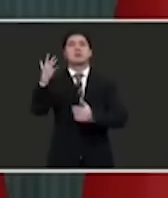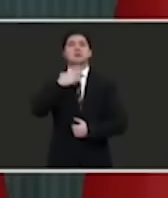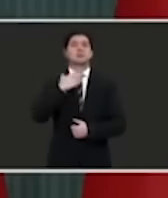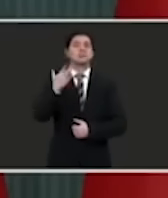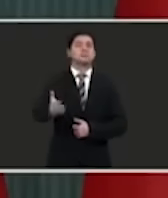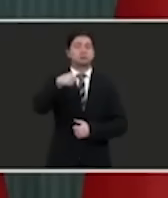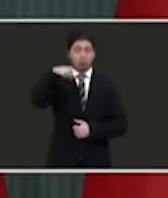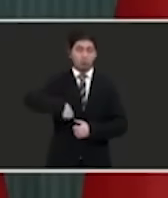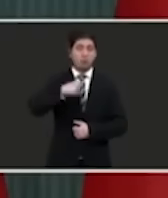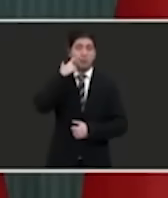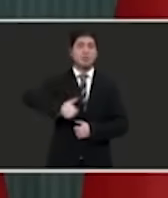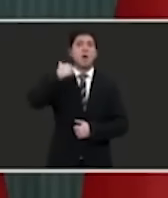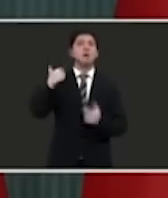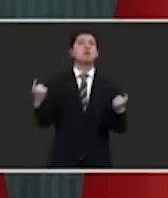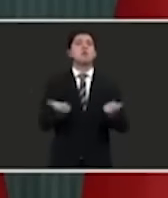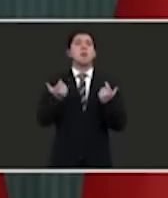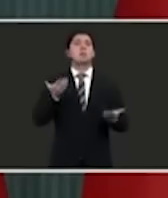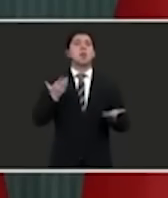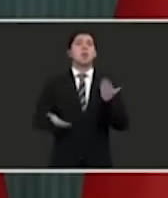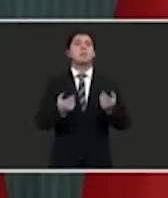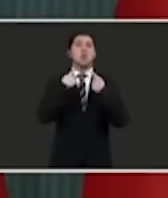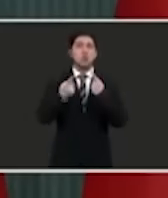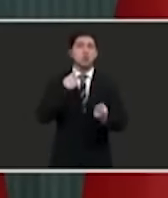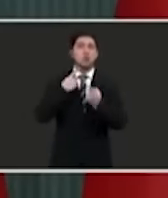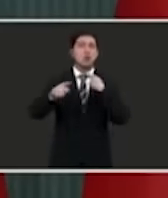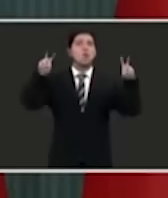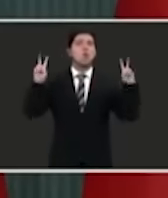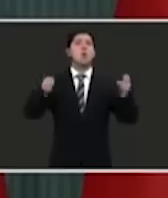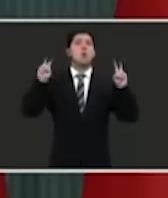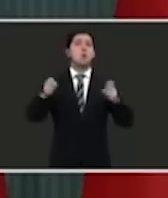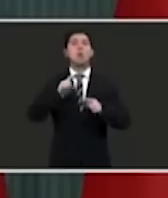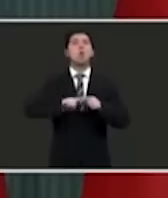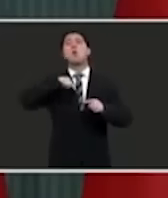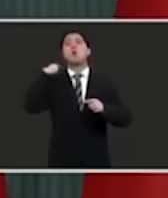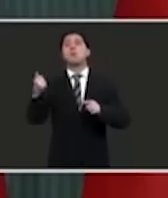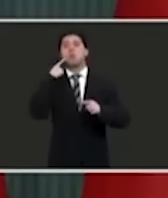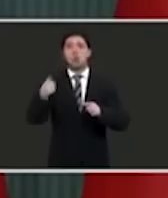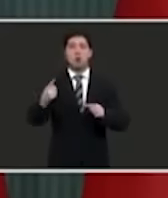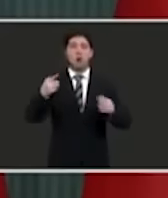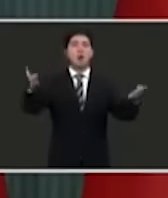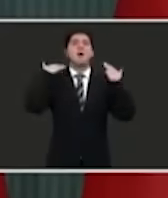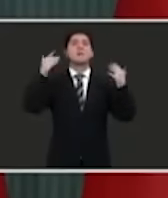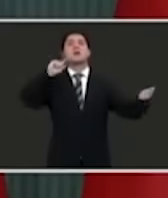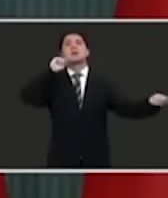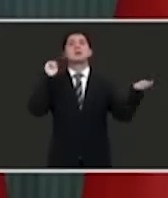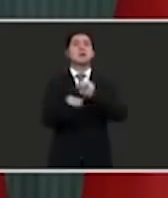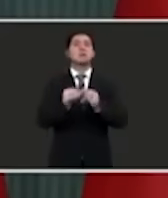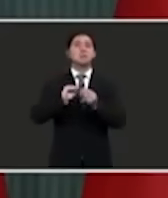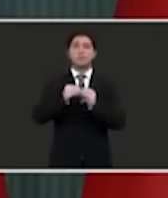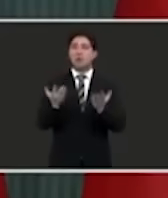kabine toplantımızda değerlendirdiğimiz konulardan bir diğeri de iklim değişikliğinin yol